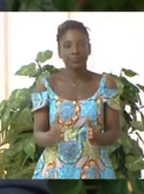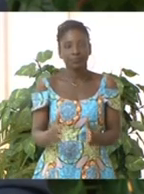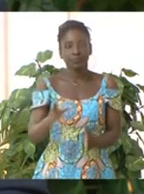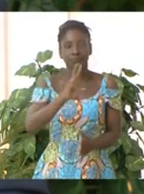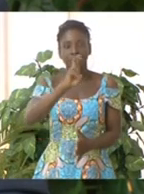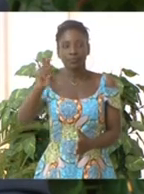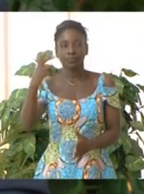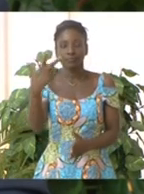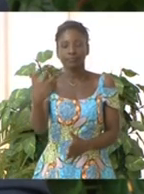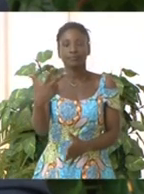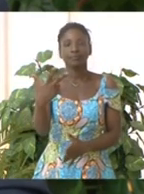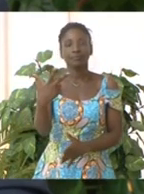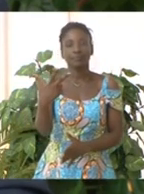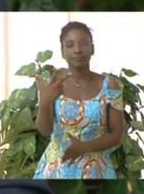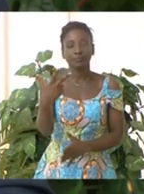203,